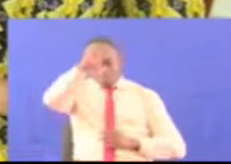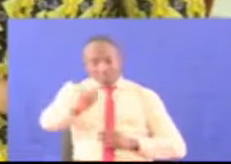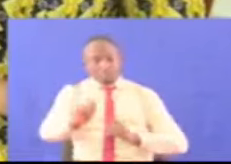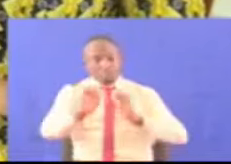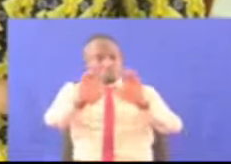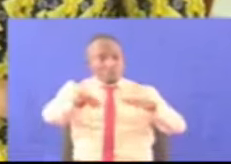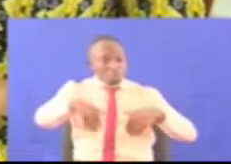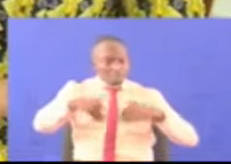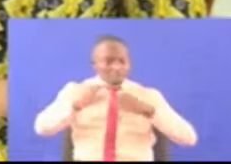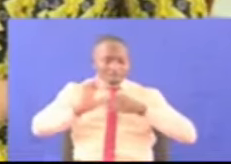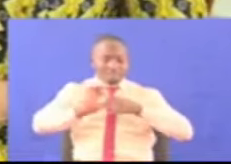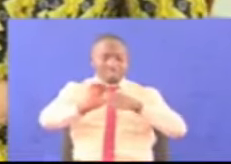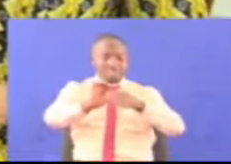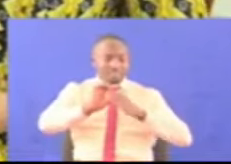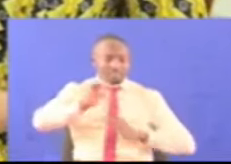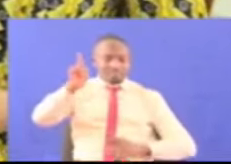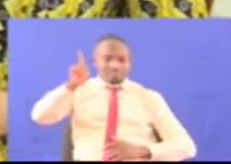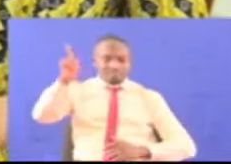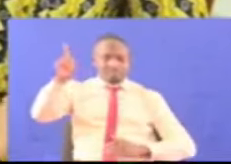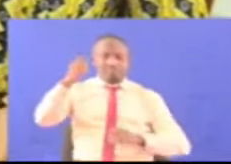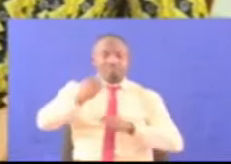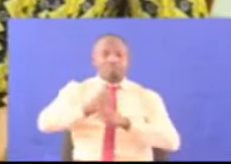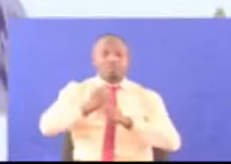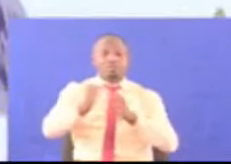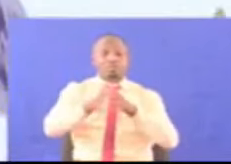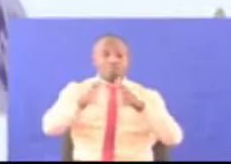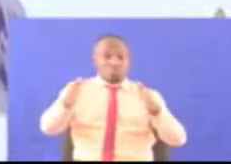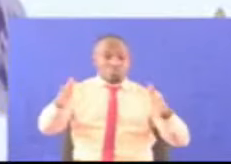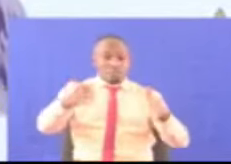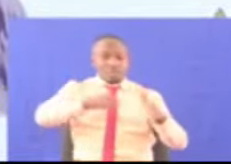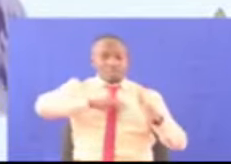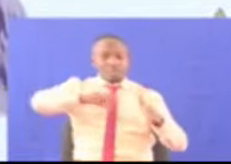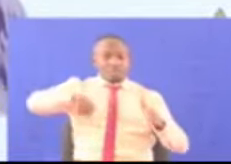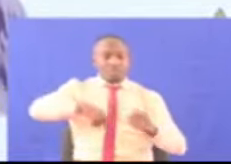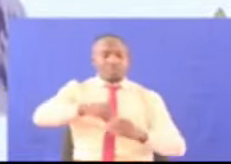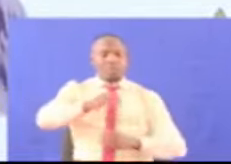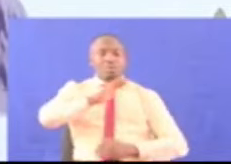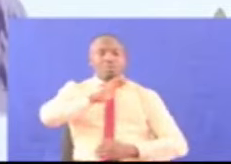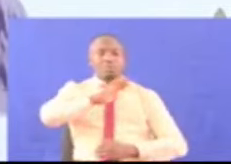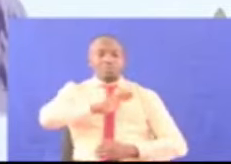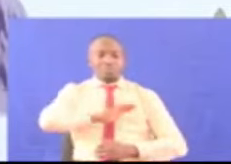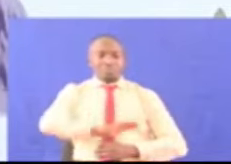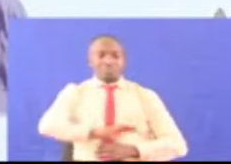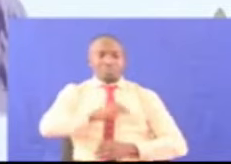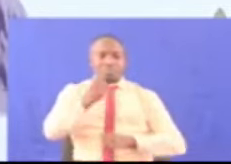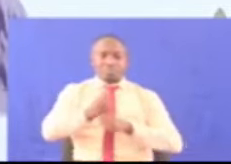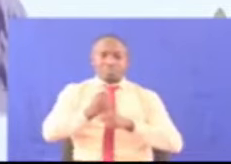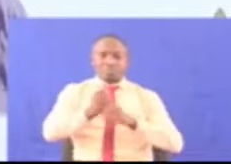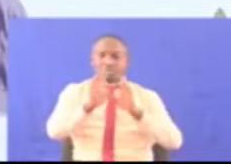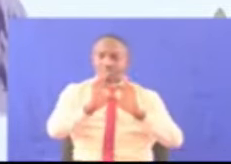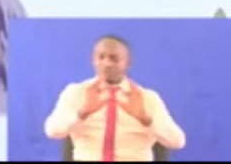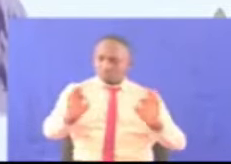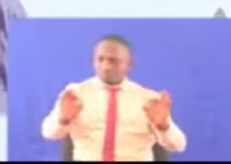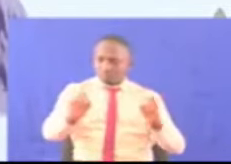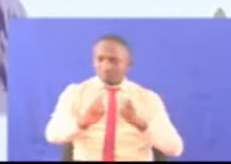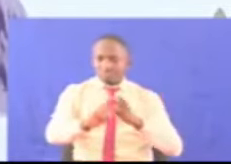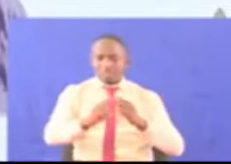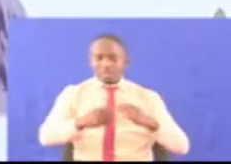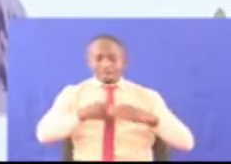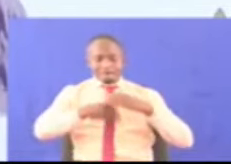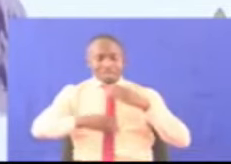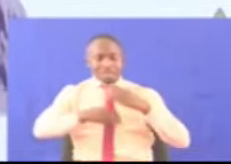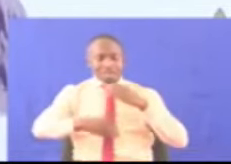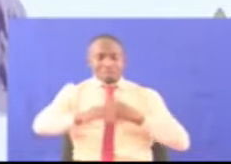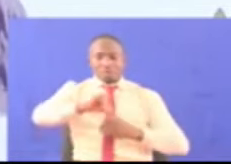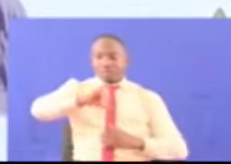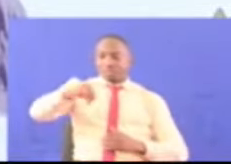Wabunge ambao mmeshiriki katika kazi hii kubwa, sisi tumefarijika sana kwa kazi hiyo. Mstahiki meya wa jiji la